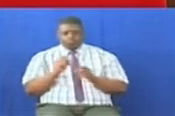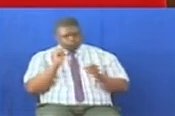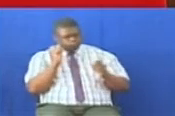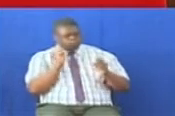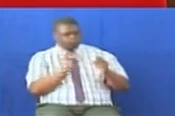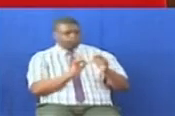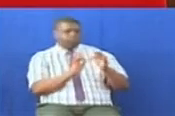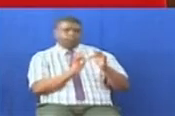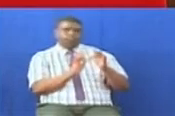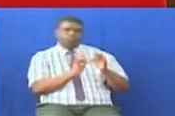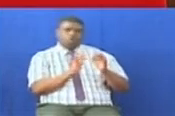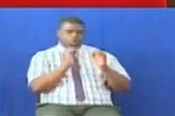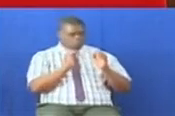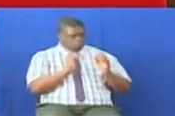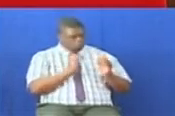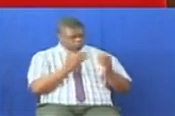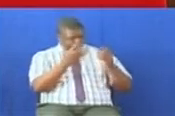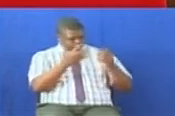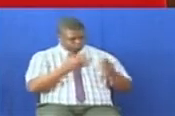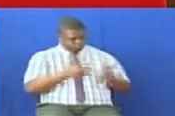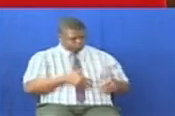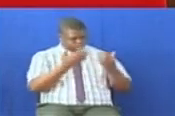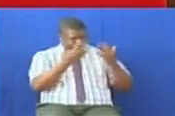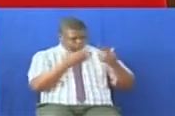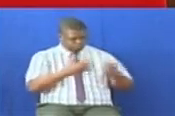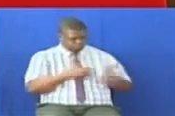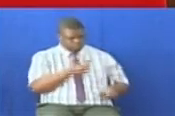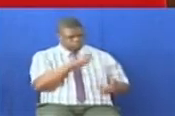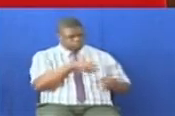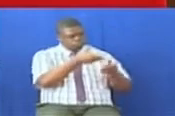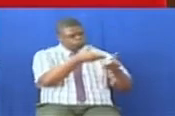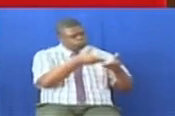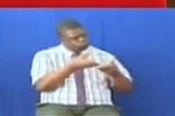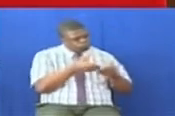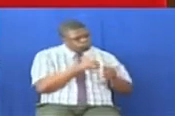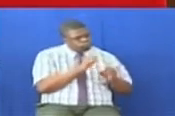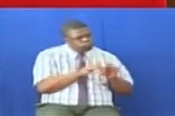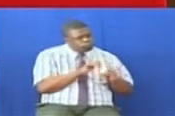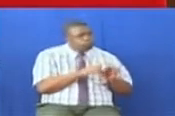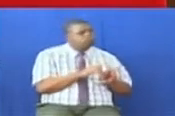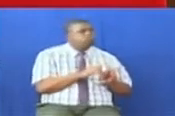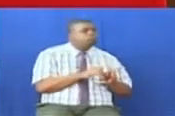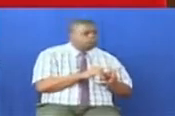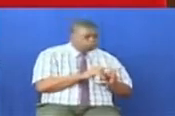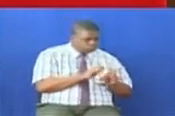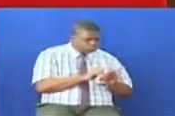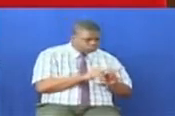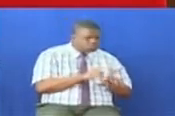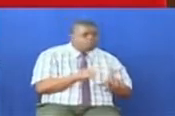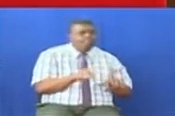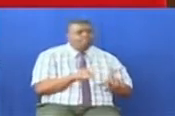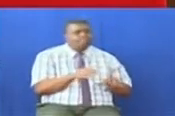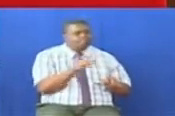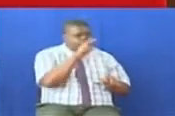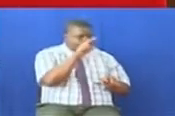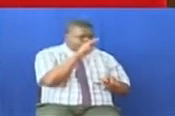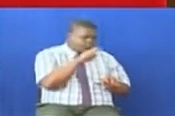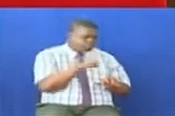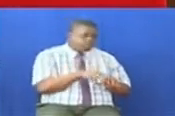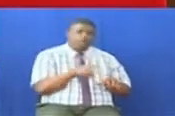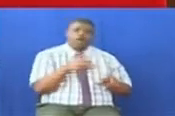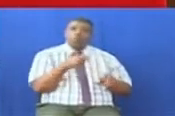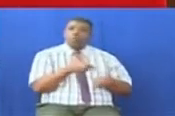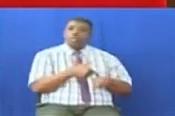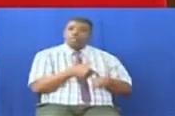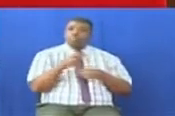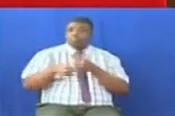ule mtu akapokea na ikawezekana kabisa kwamba malipo yakatoka kwa wakati ili miradi yetu iweze kwenda kwa wakati. Kwa hiyo mimi niombe pia serikali hii